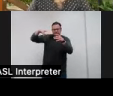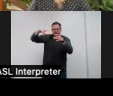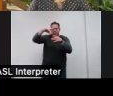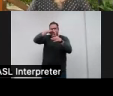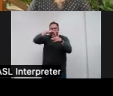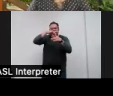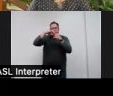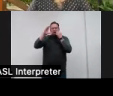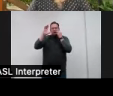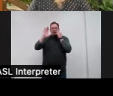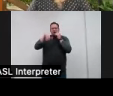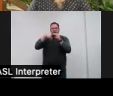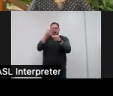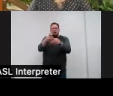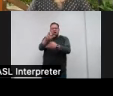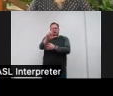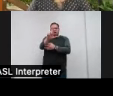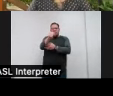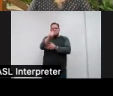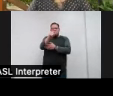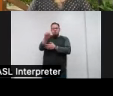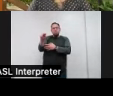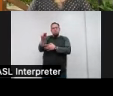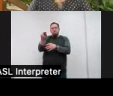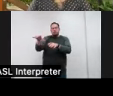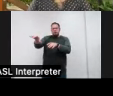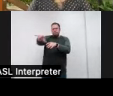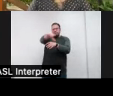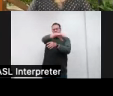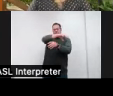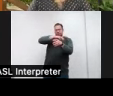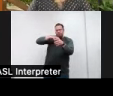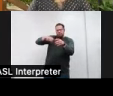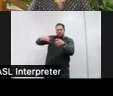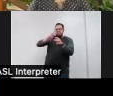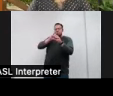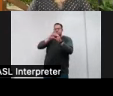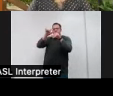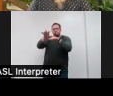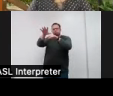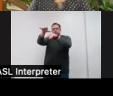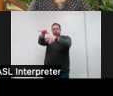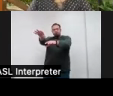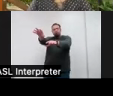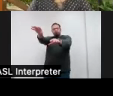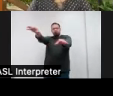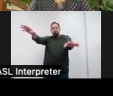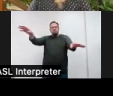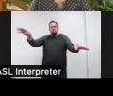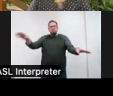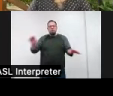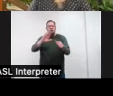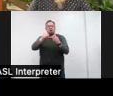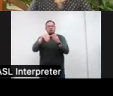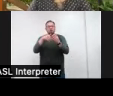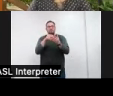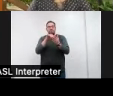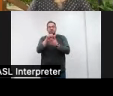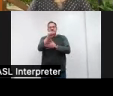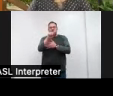الدوائر. Lagoon and outside lagoon. So all of these atolls in the Marshall